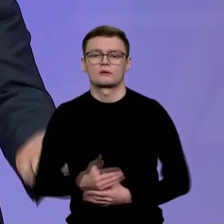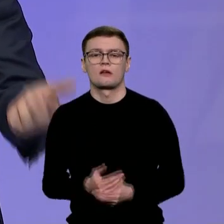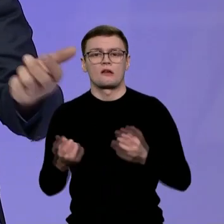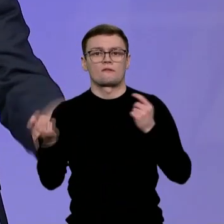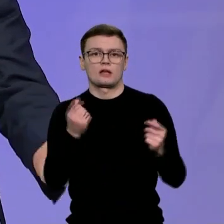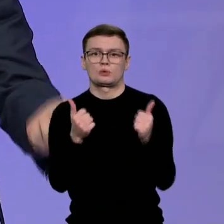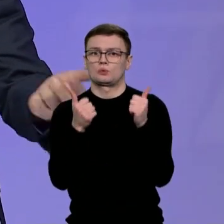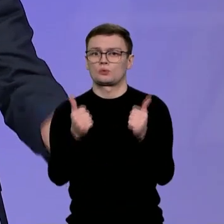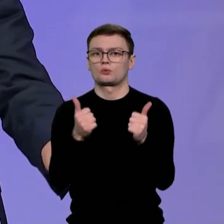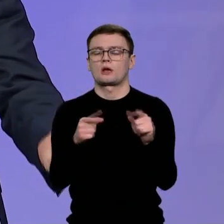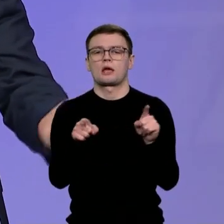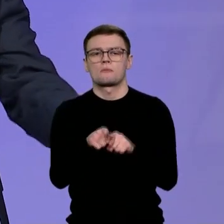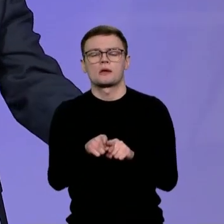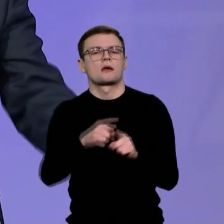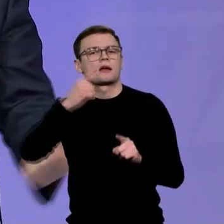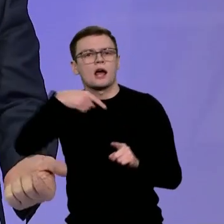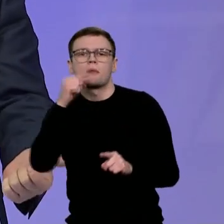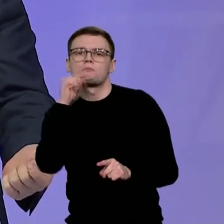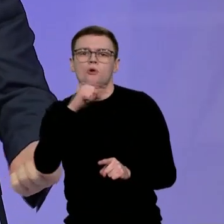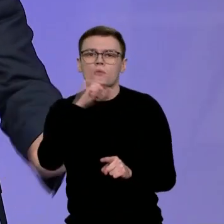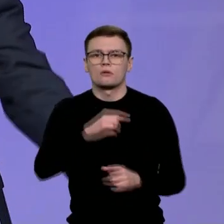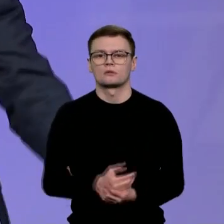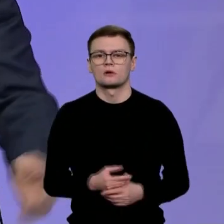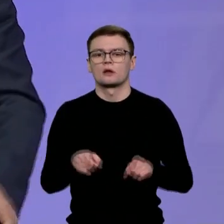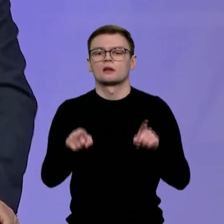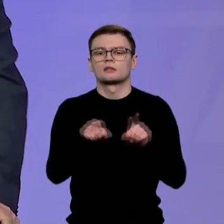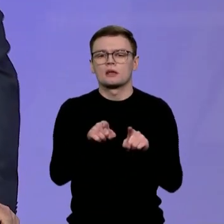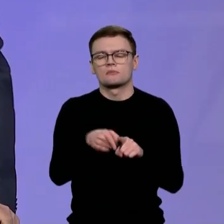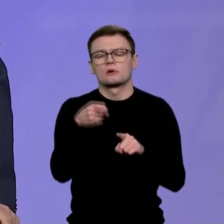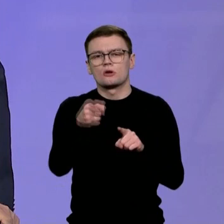sakykime, jisai moka ir kalbas ir taip toliau, ir yra kompiuterio